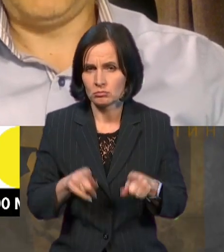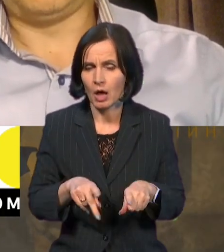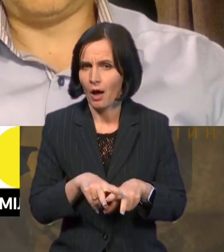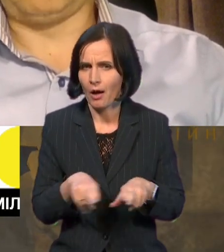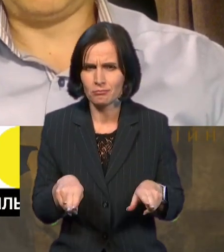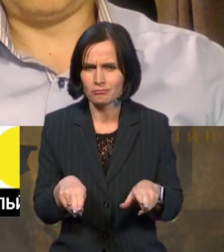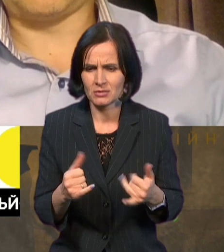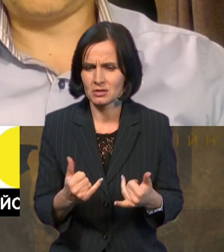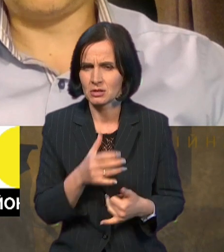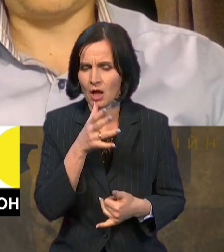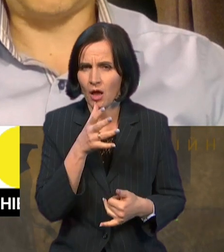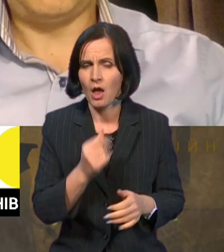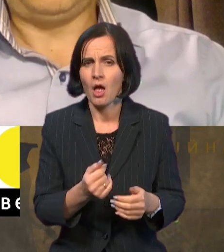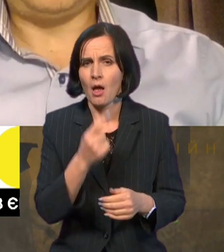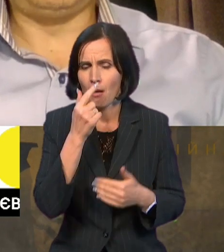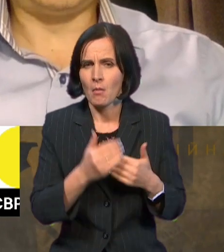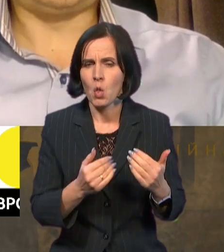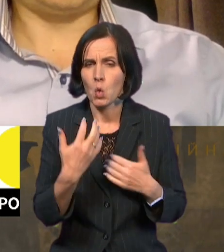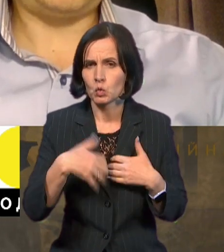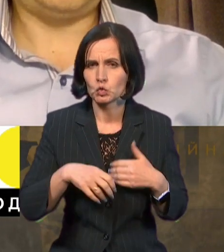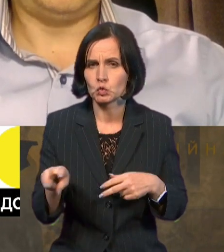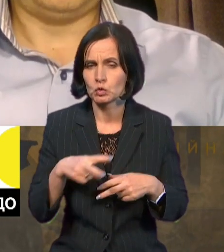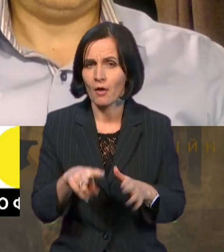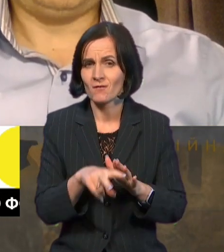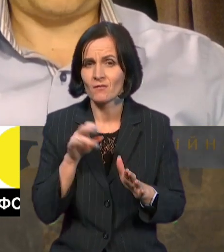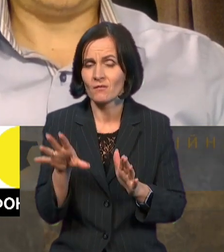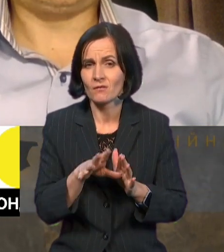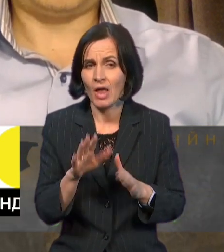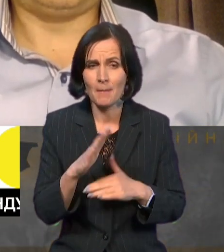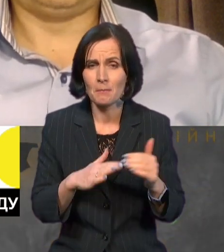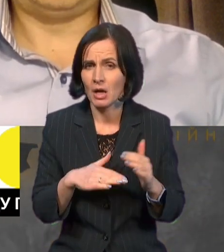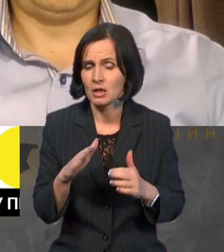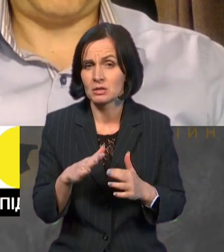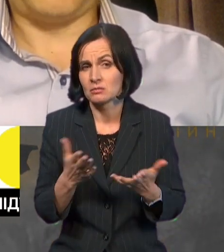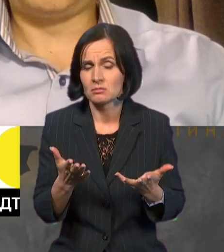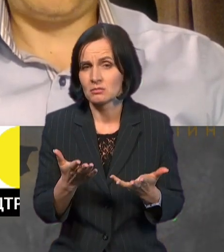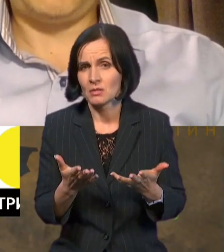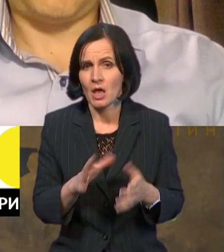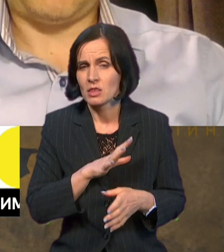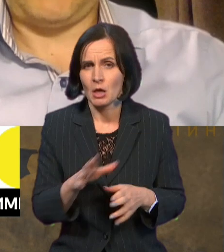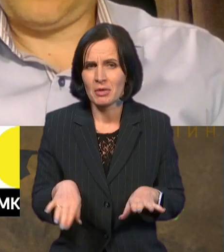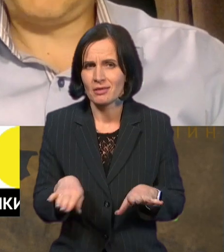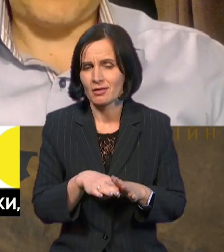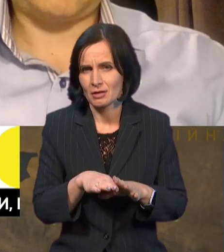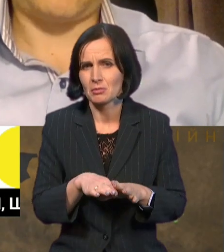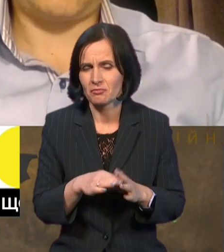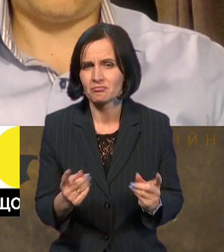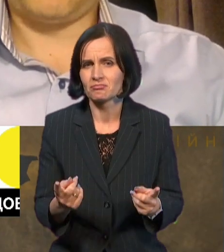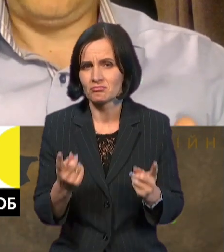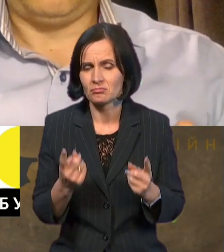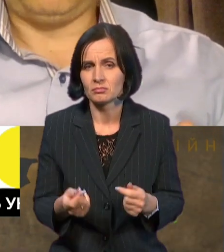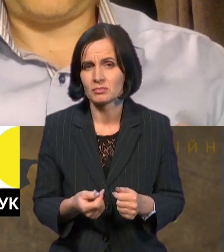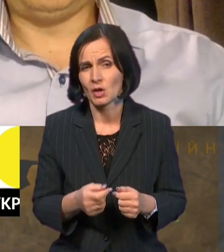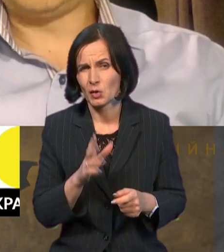час, десь ближче до середини листопада, відключення електроенергії, ну, практично, якби вони не були такими дуже помітними. Вони були, так,